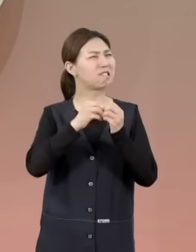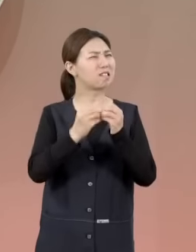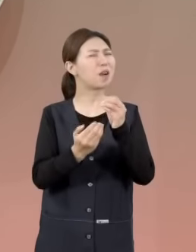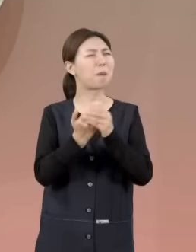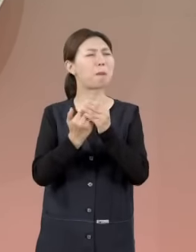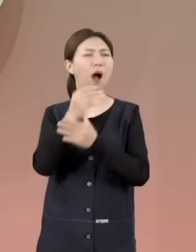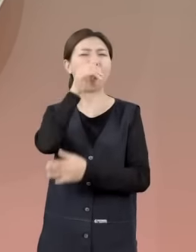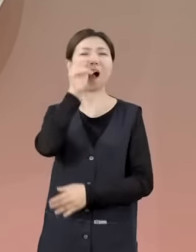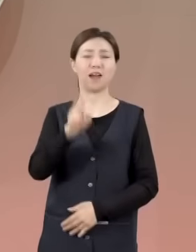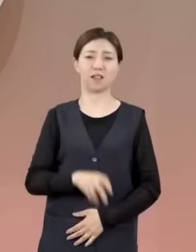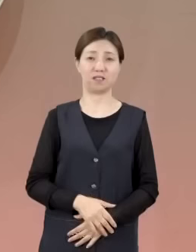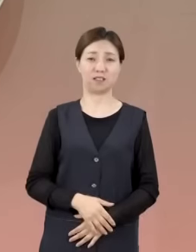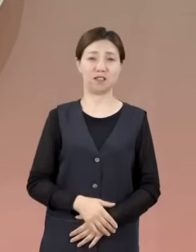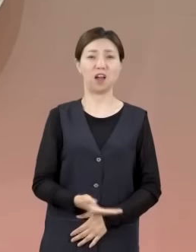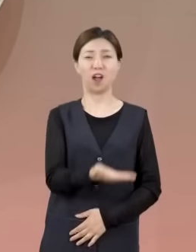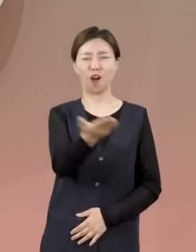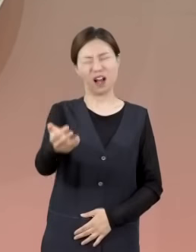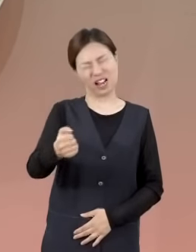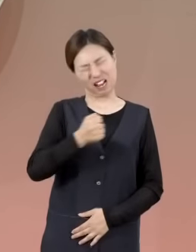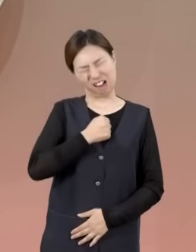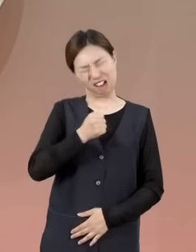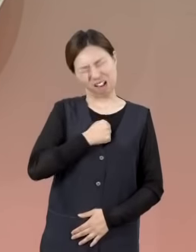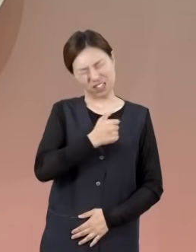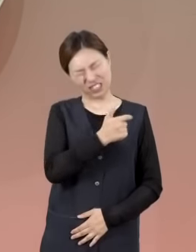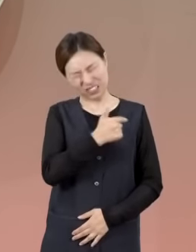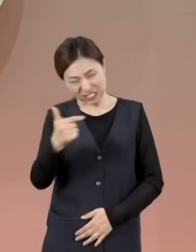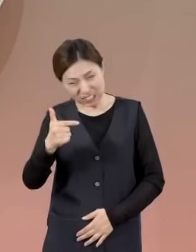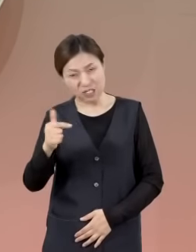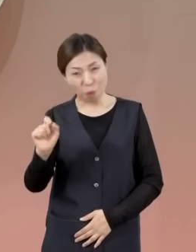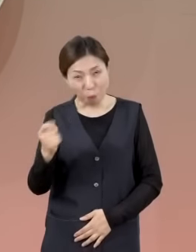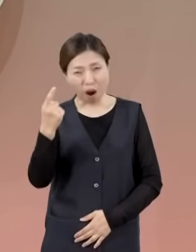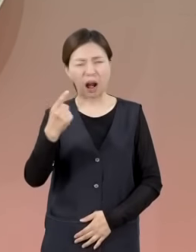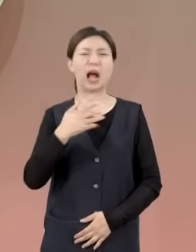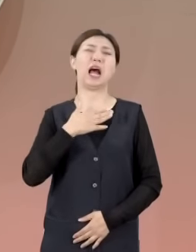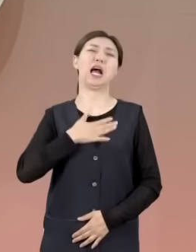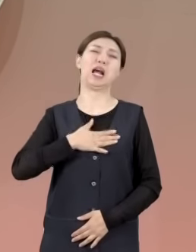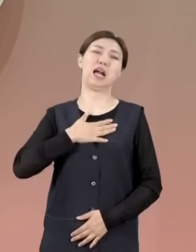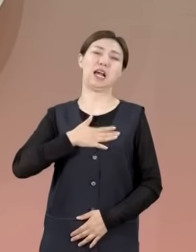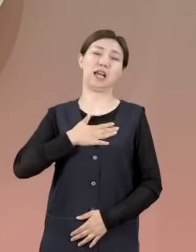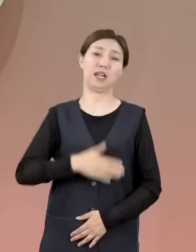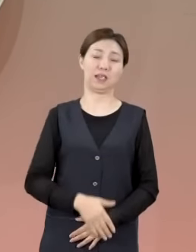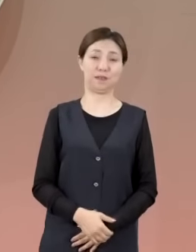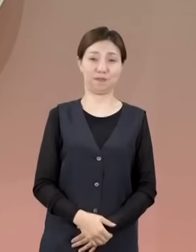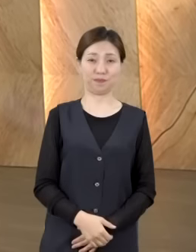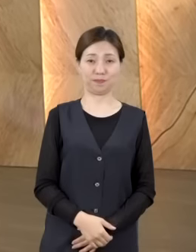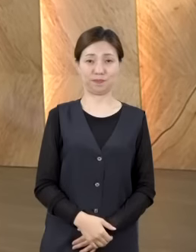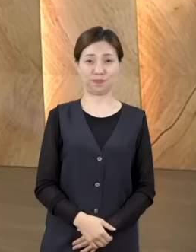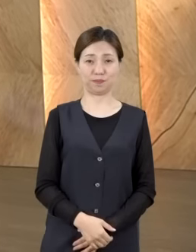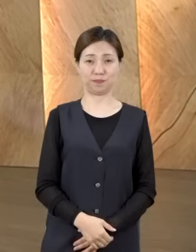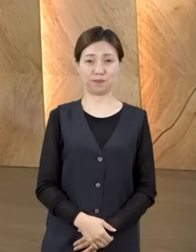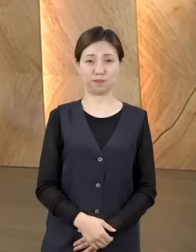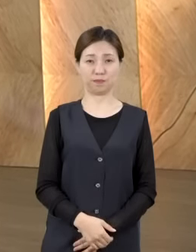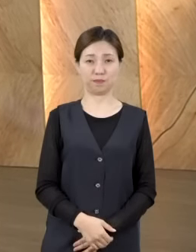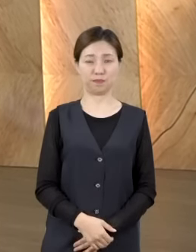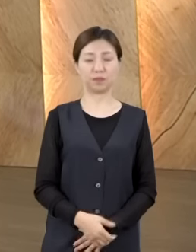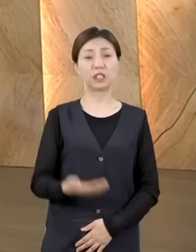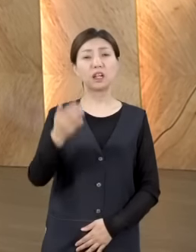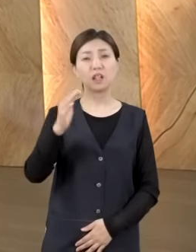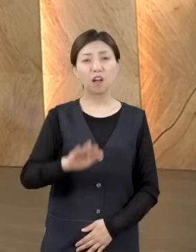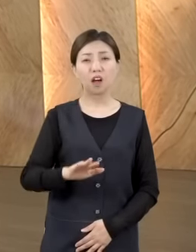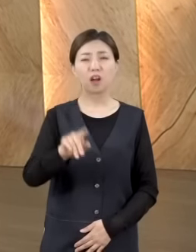되나 그런 망상이 생길 수 있을 것 같아요 얼마나 답답하면 그러겠어요 근데